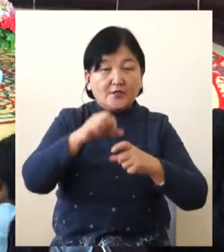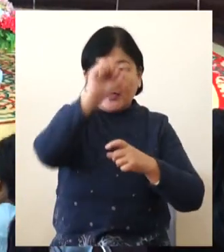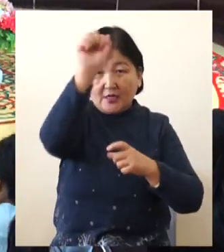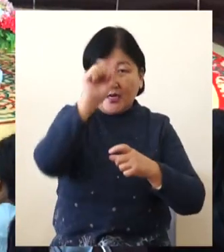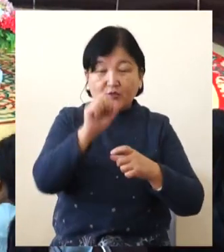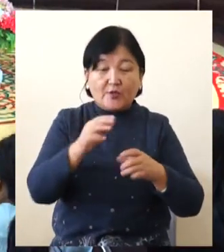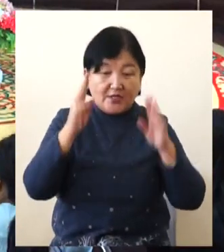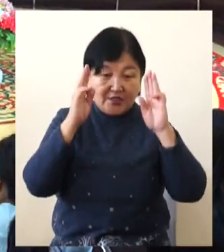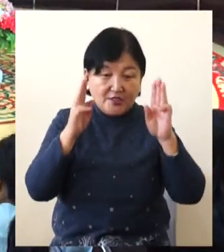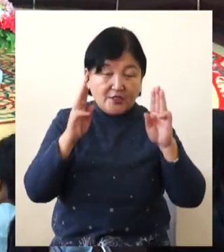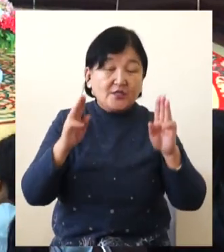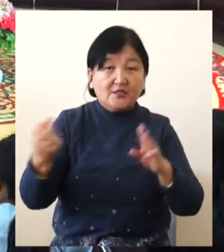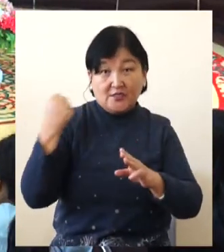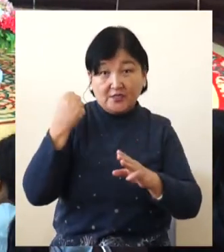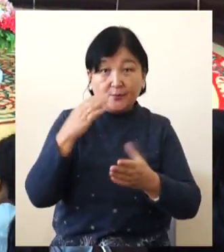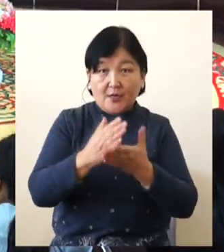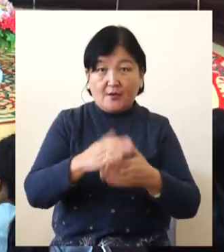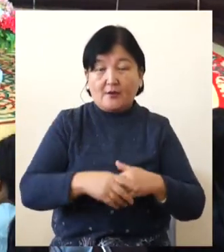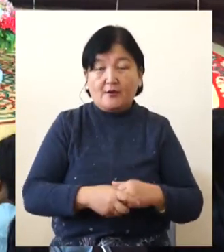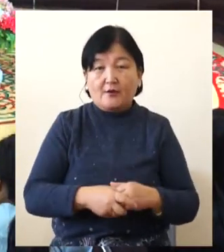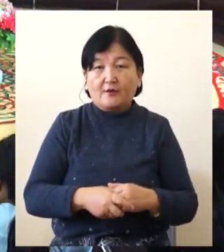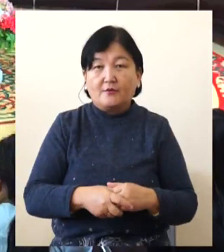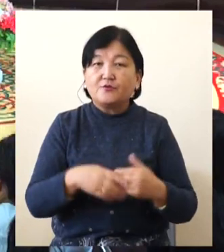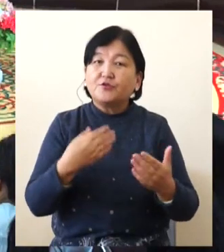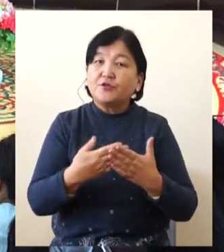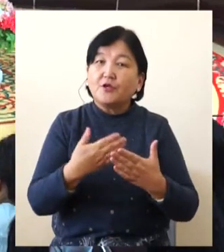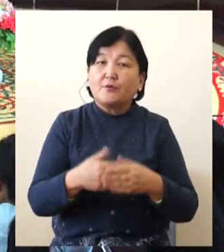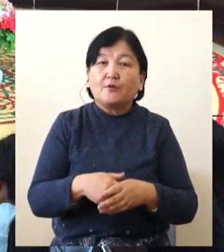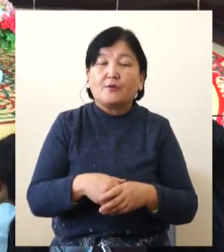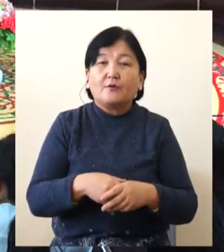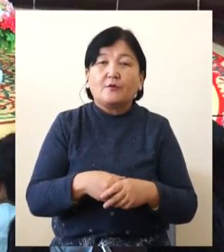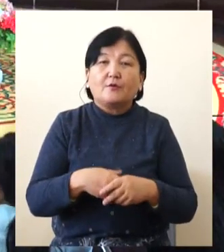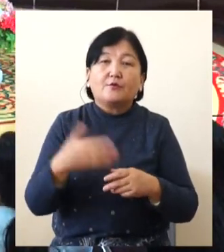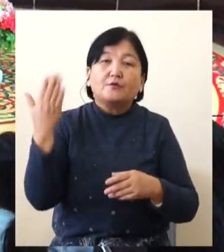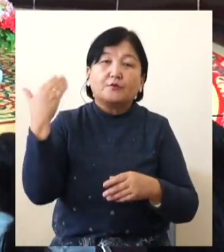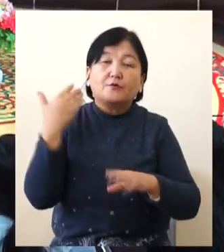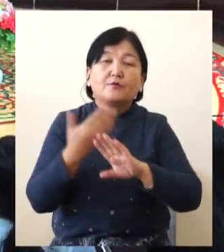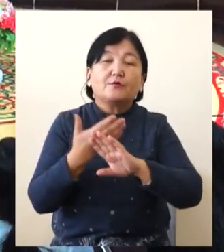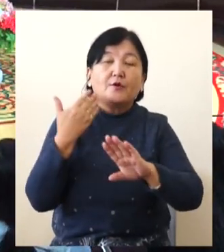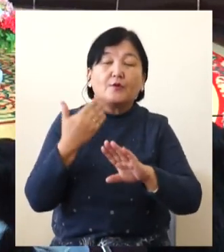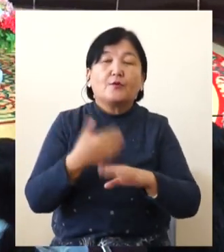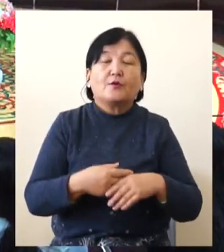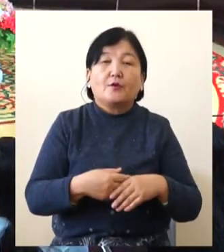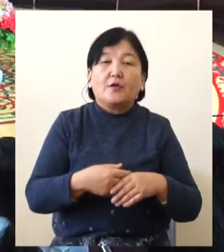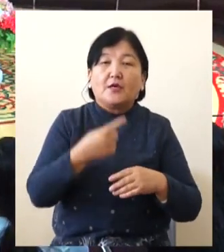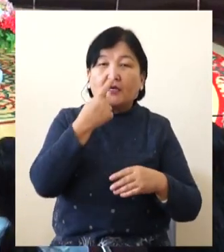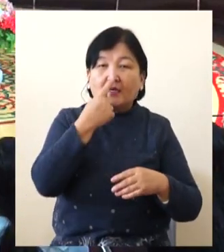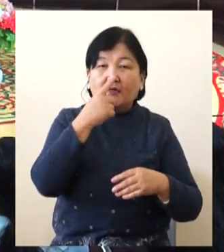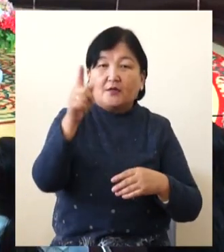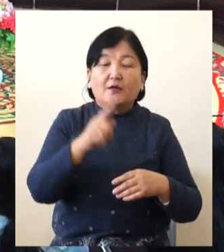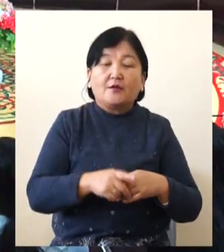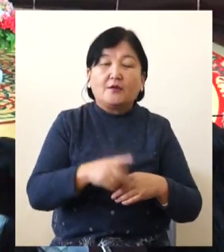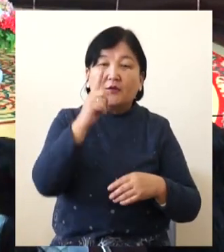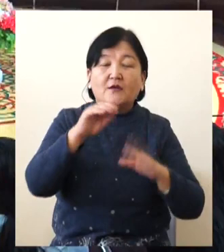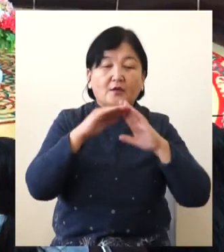асуудал байх юм сан шийдсэн яг шийдчихсэн бэ гэвэл гэр бүл одоо жишээхийн бол хүүхэд тоо